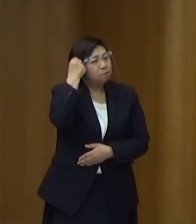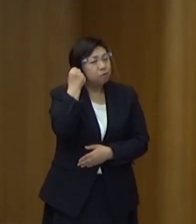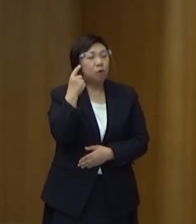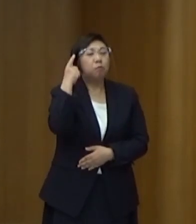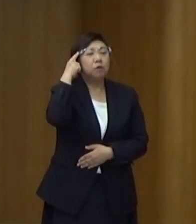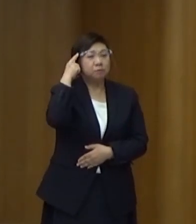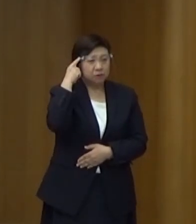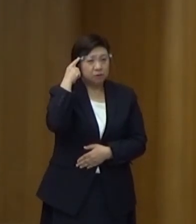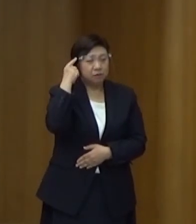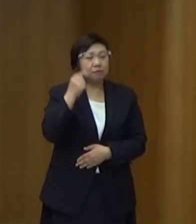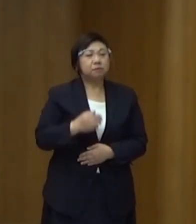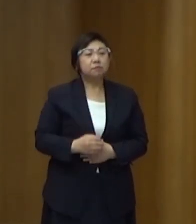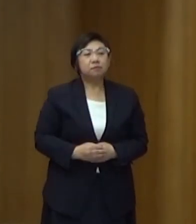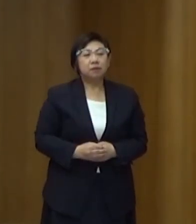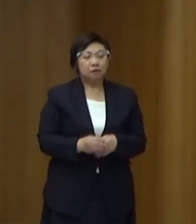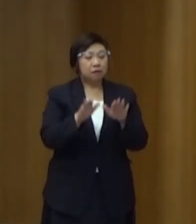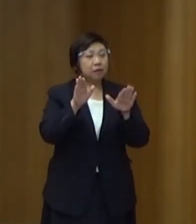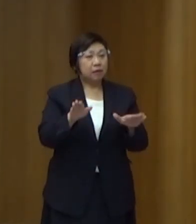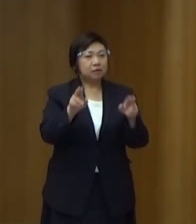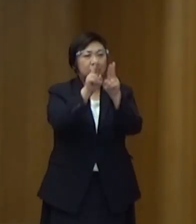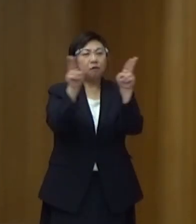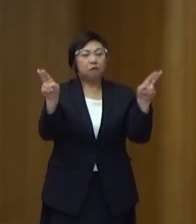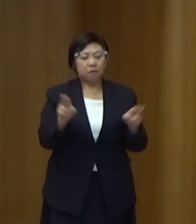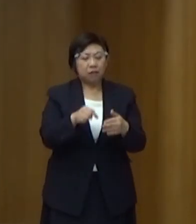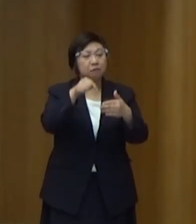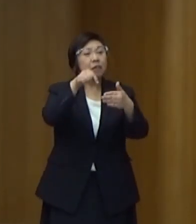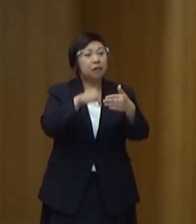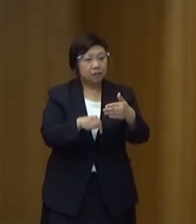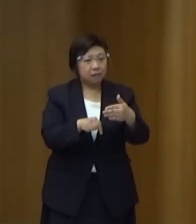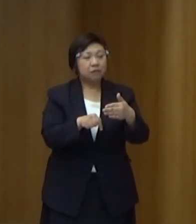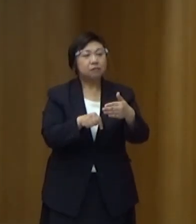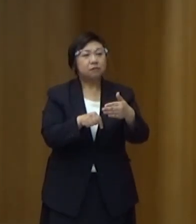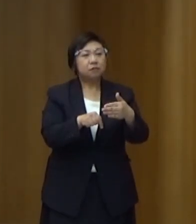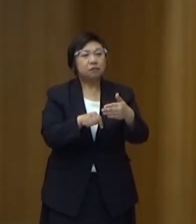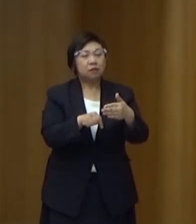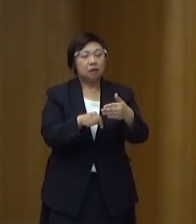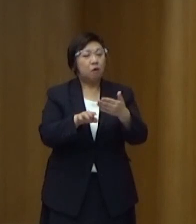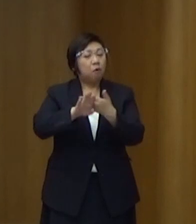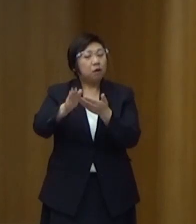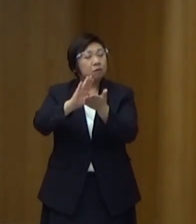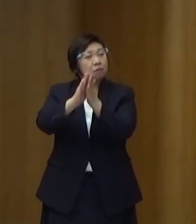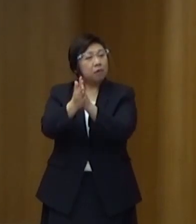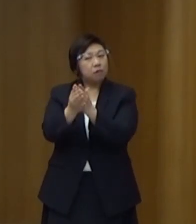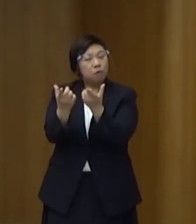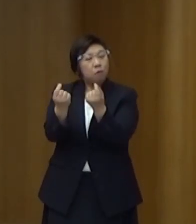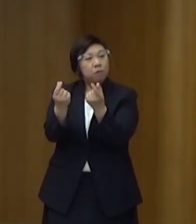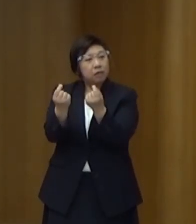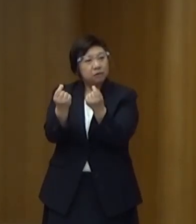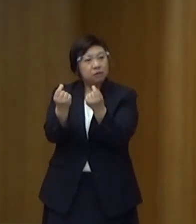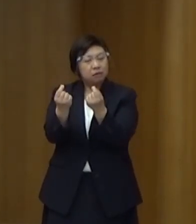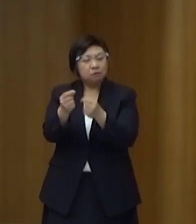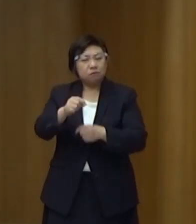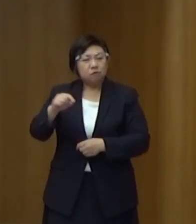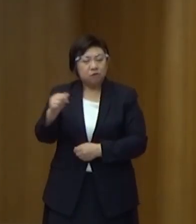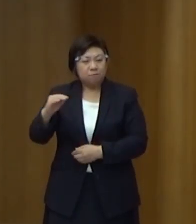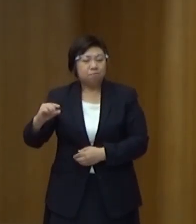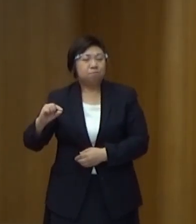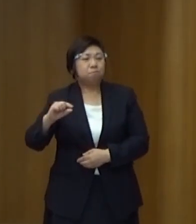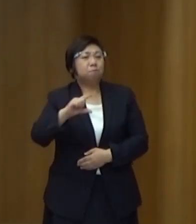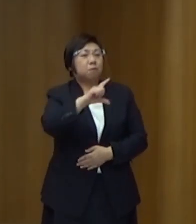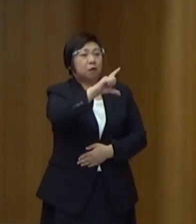。現在の道内においては、この他県で見られるようなですね、急激な拡